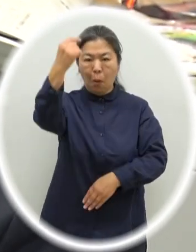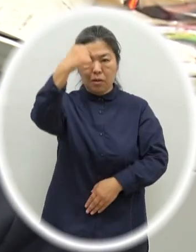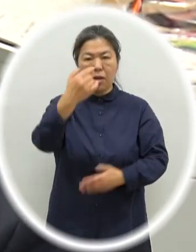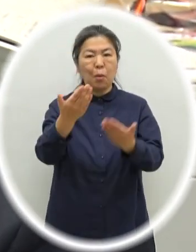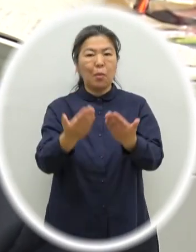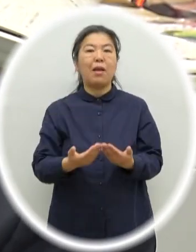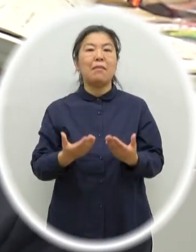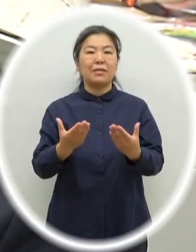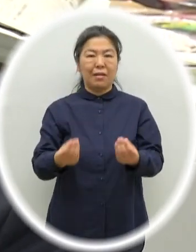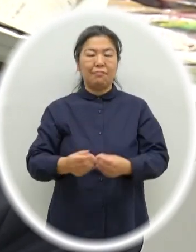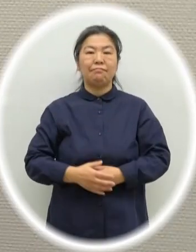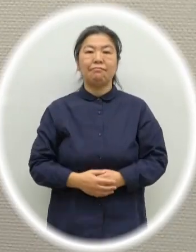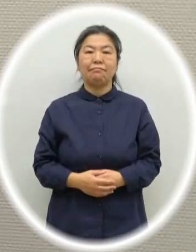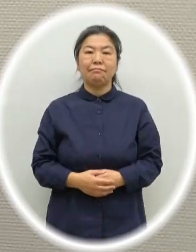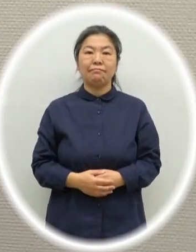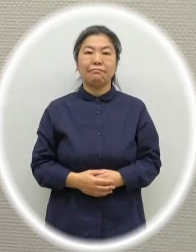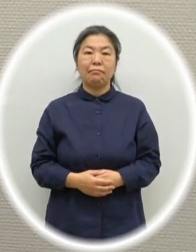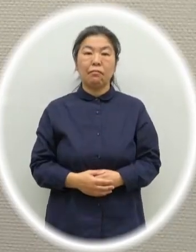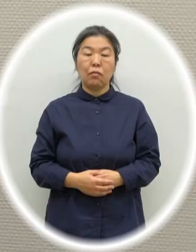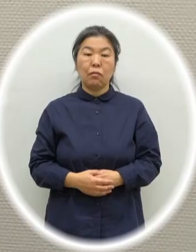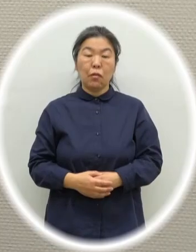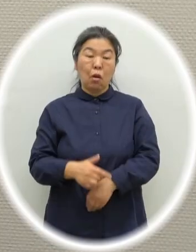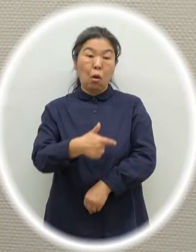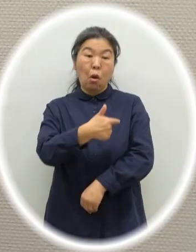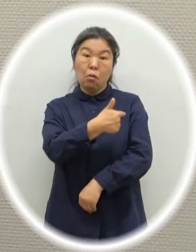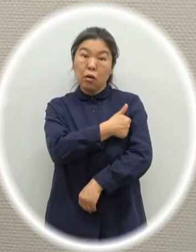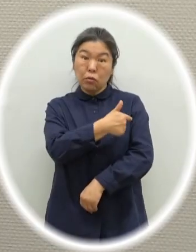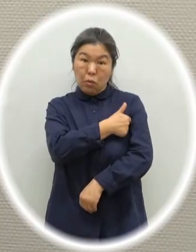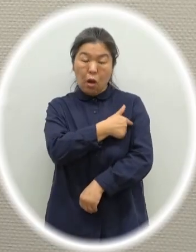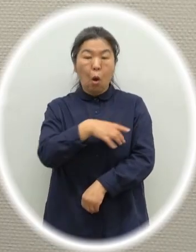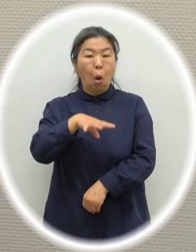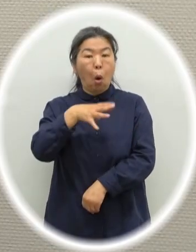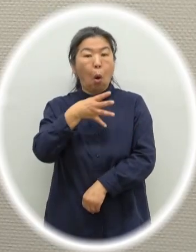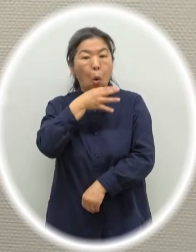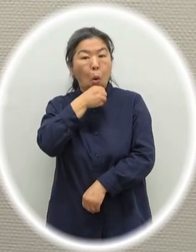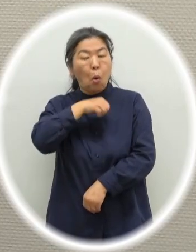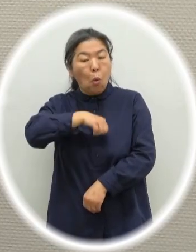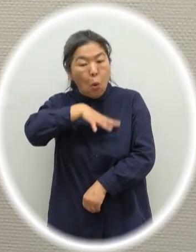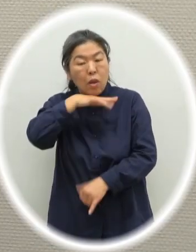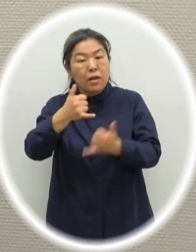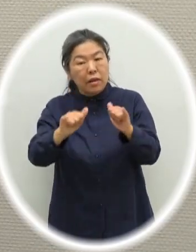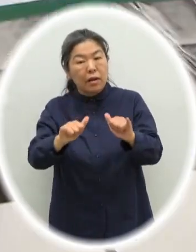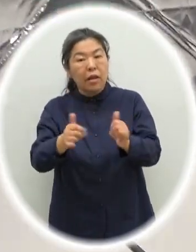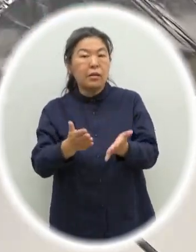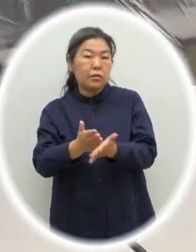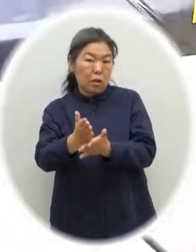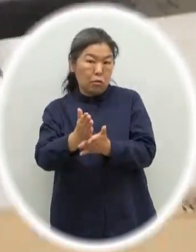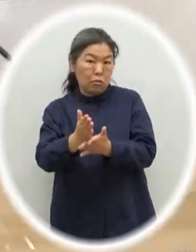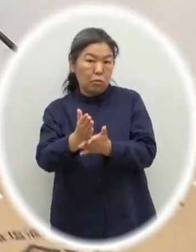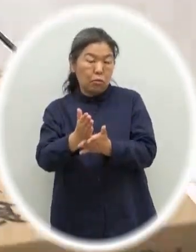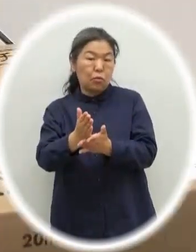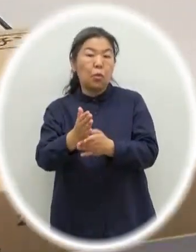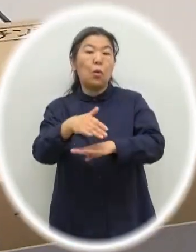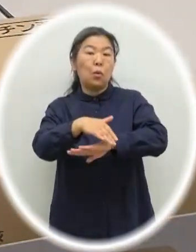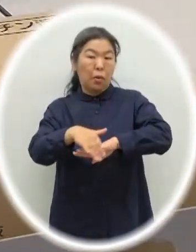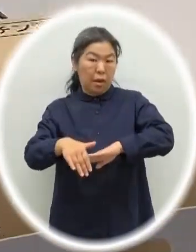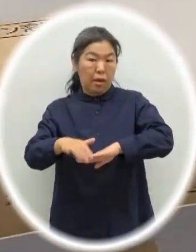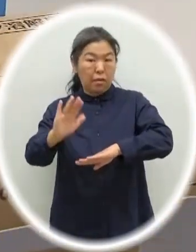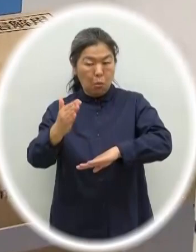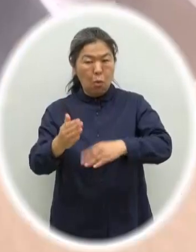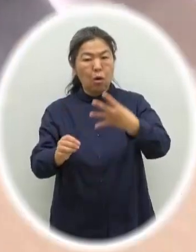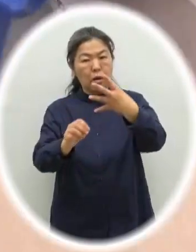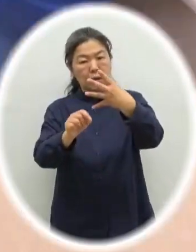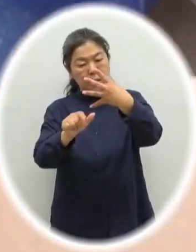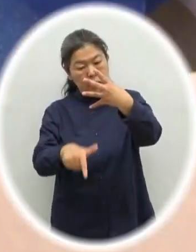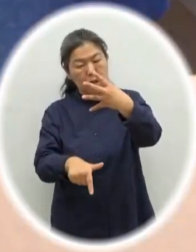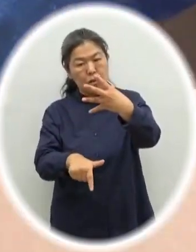もらいました。 ワクチン接種は高齢者から開始するということになっておりますが、4月に供給される見込みのワ